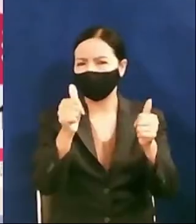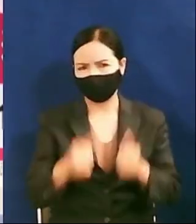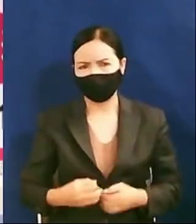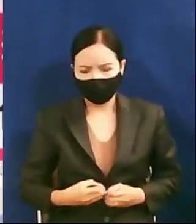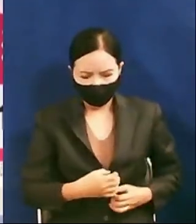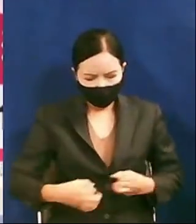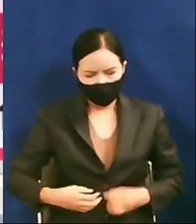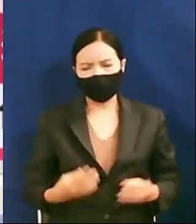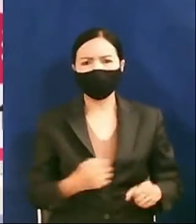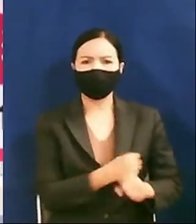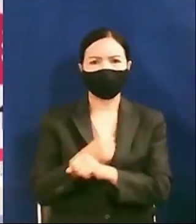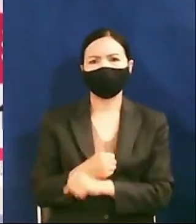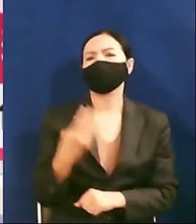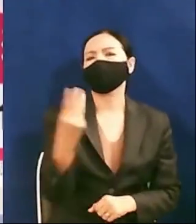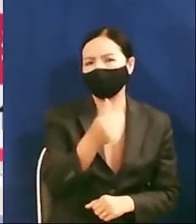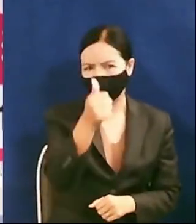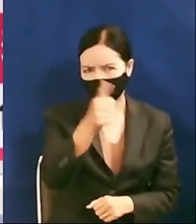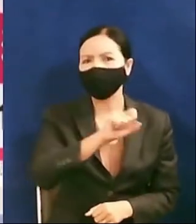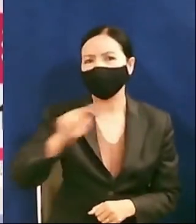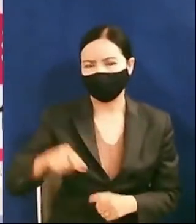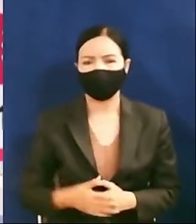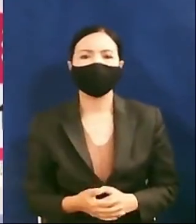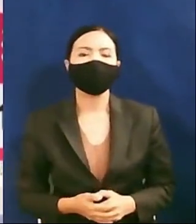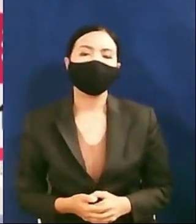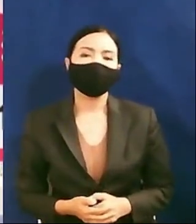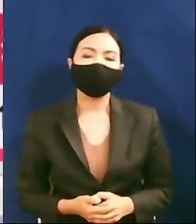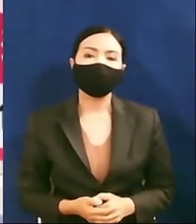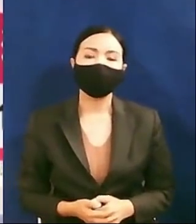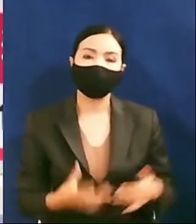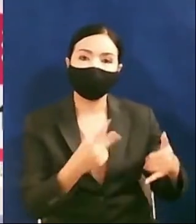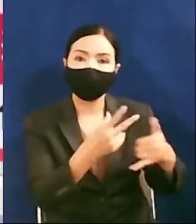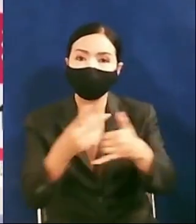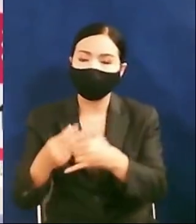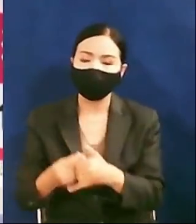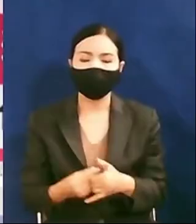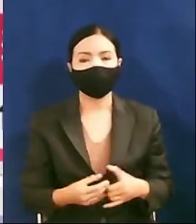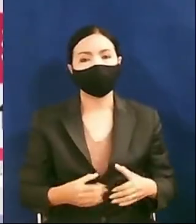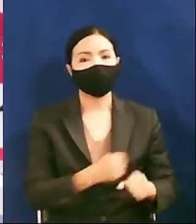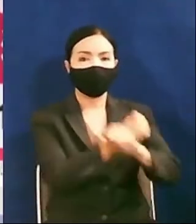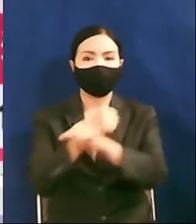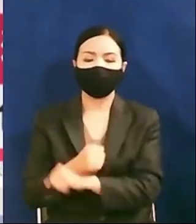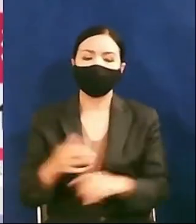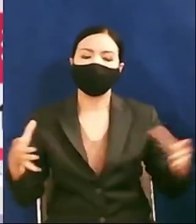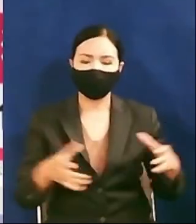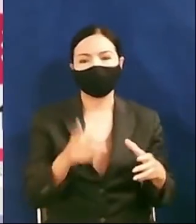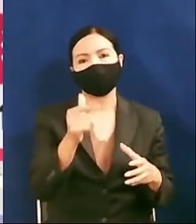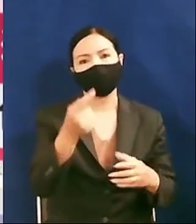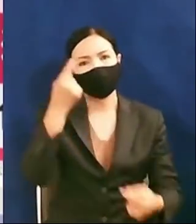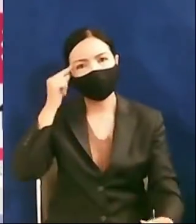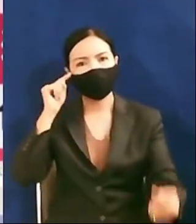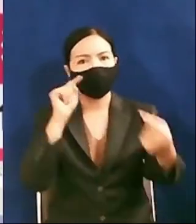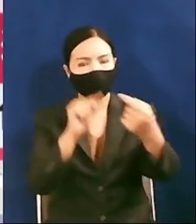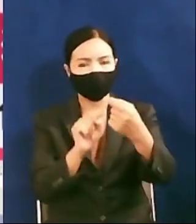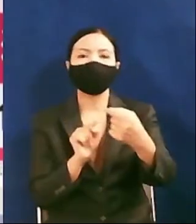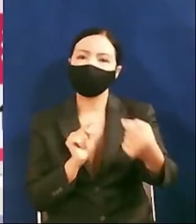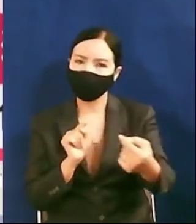นเนี่ยการจะฉีดให้ครบวงกว้างแล้วก็เกิดภูมิคุ้มกันหมู่ก็จะเป็นไปตามวัตถุประสงค์นะครับนอกจากนี้